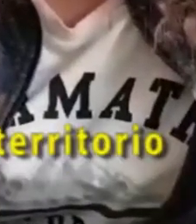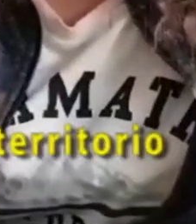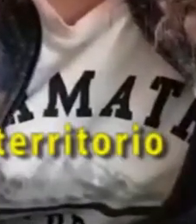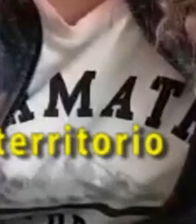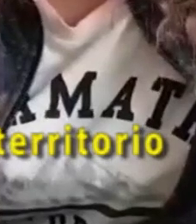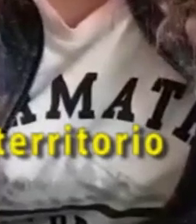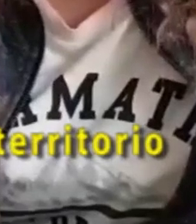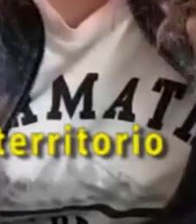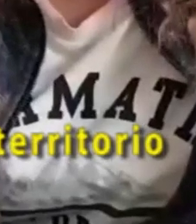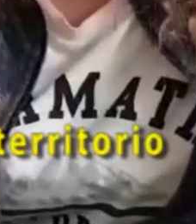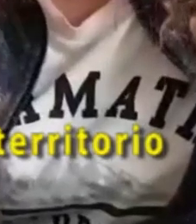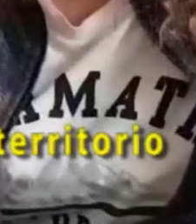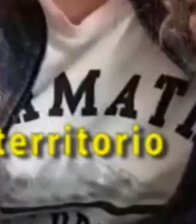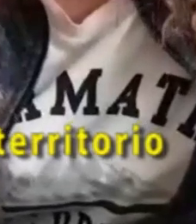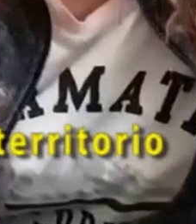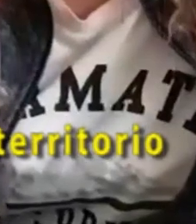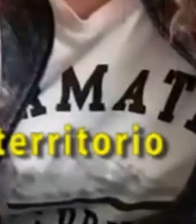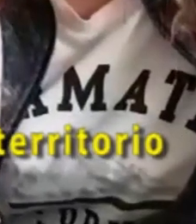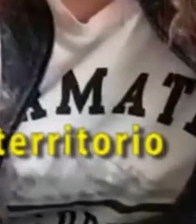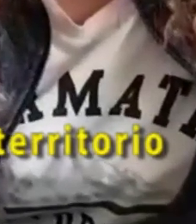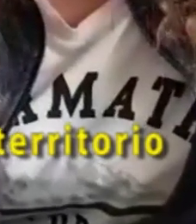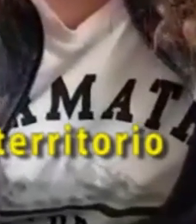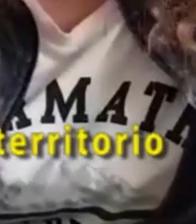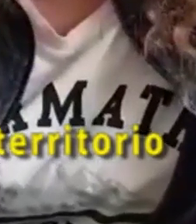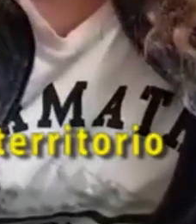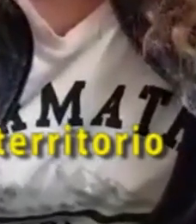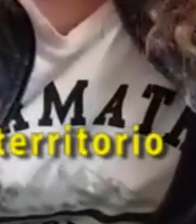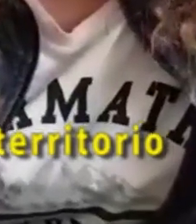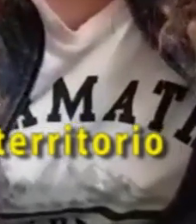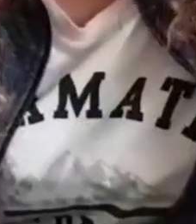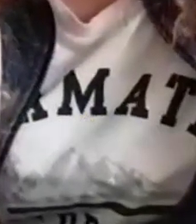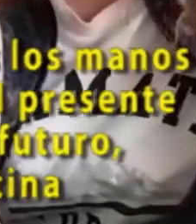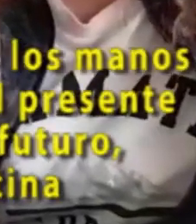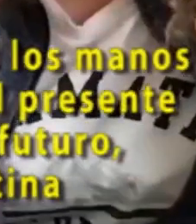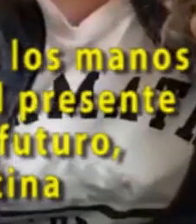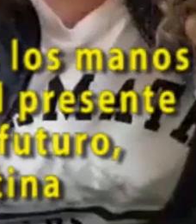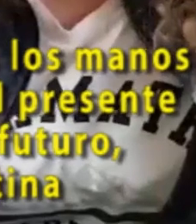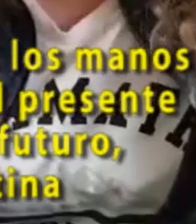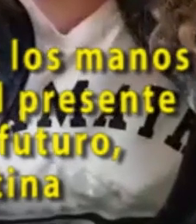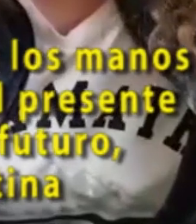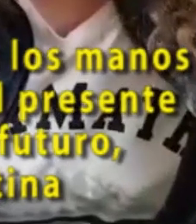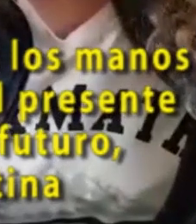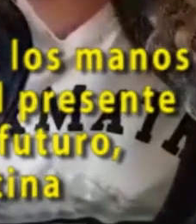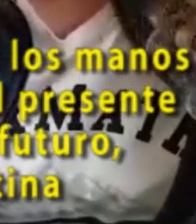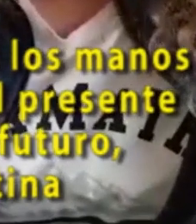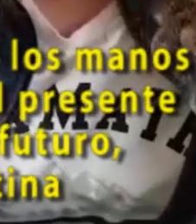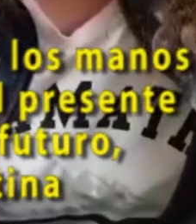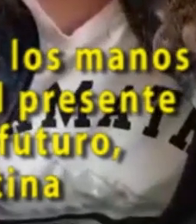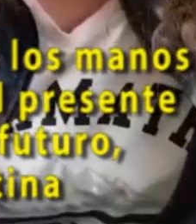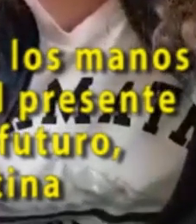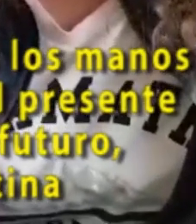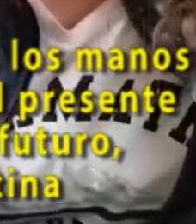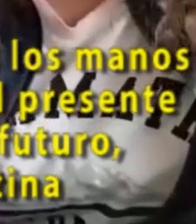بس لأنه هو بحاول يدافع عن أرضه، بحاول يدافع عن وطنه. وإحنا بنتمنى منكم